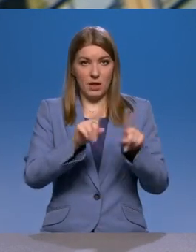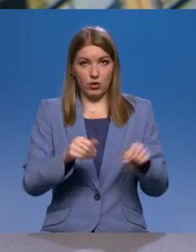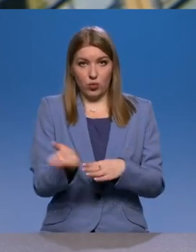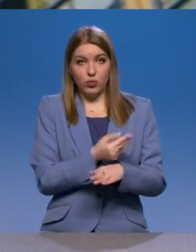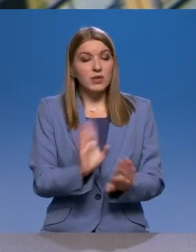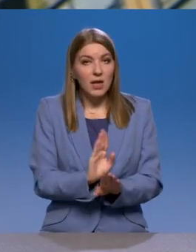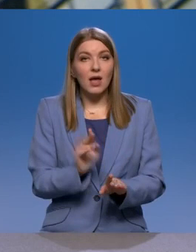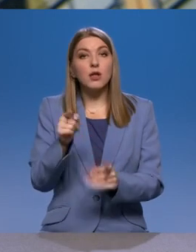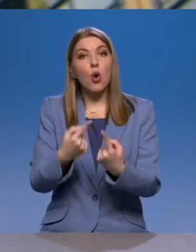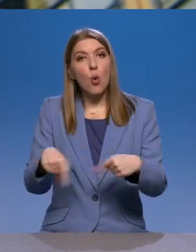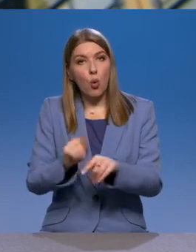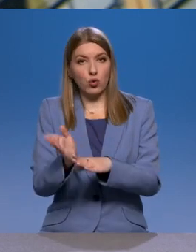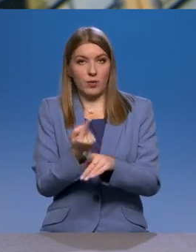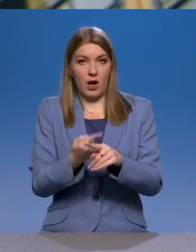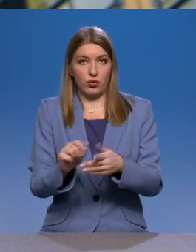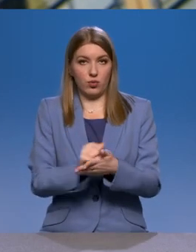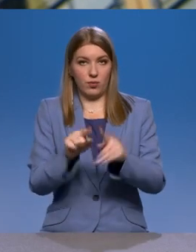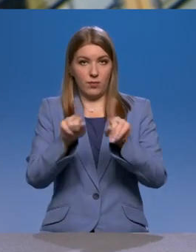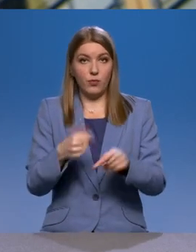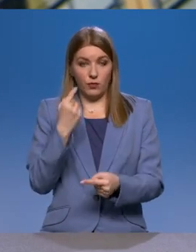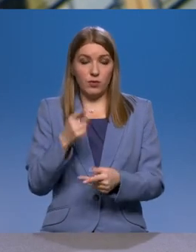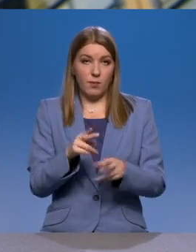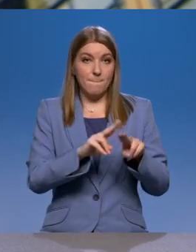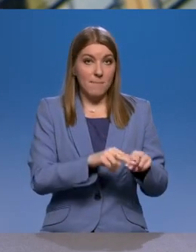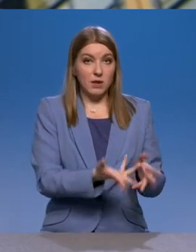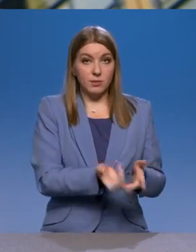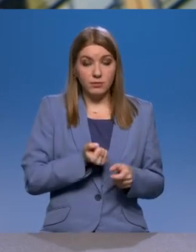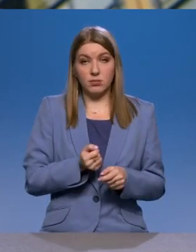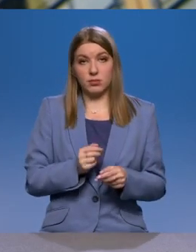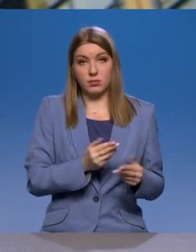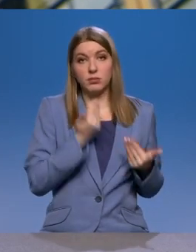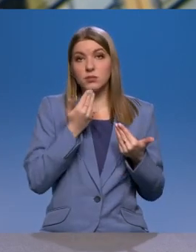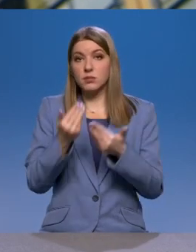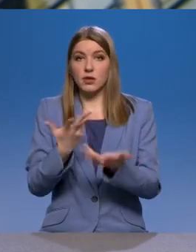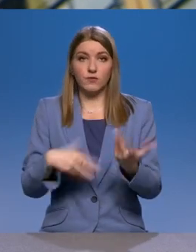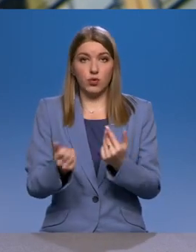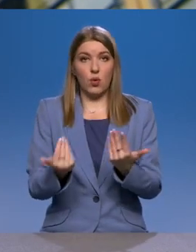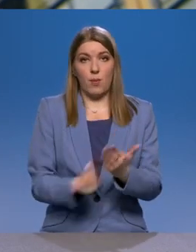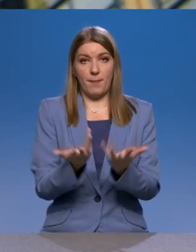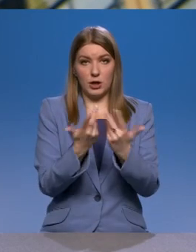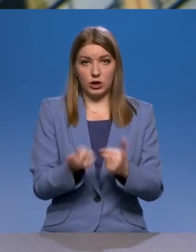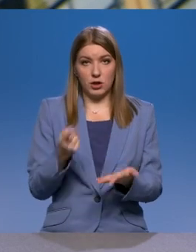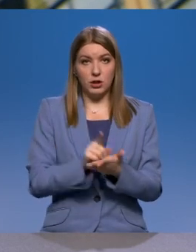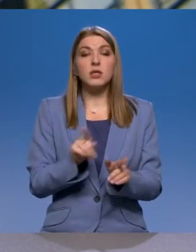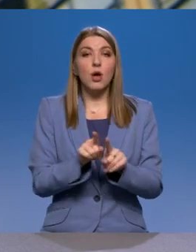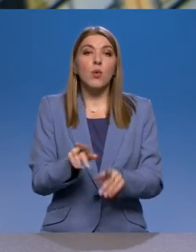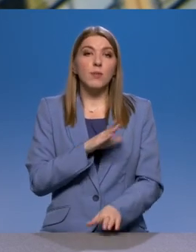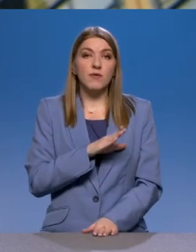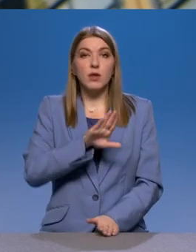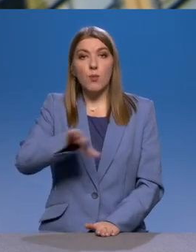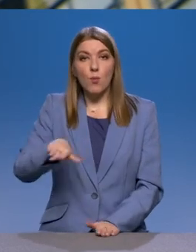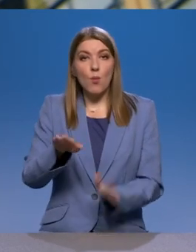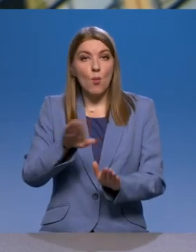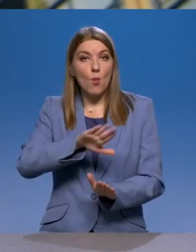который начисляет. Представьте бумагу о том, что паспортом идите, и они должны будут вам все это пересчитать. Такое есть после 80 лет на